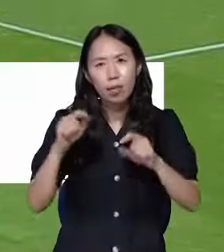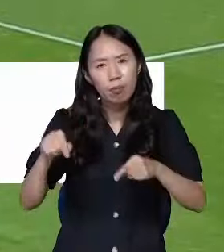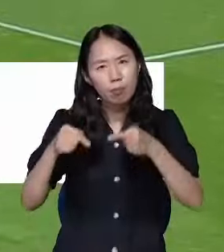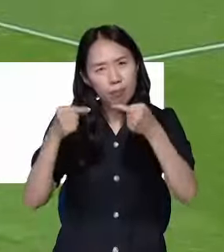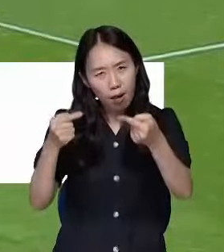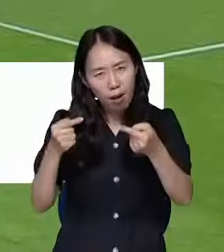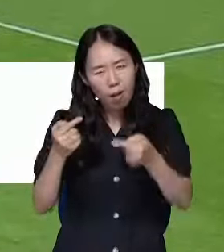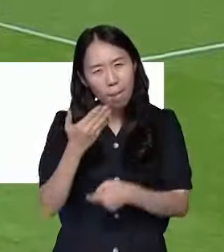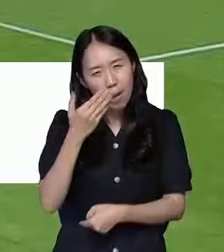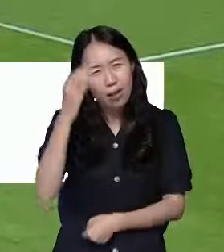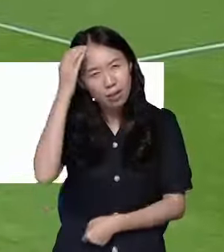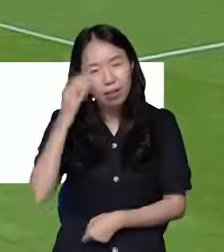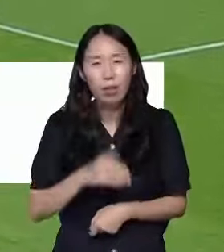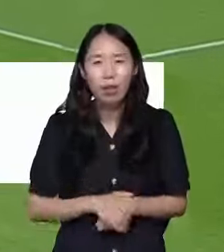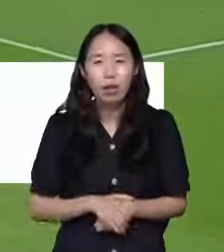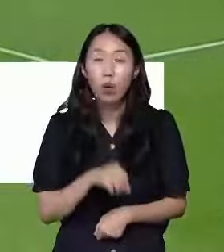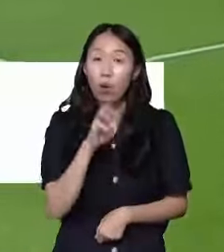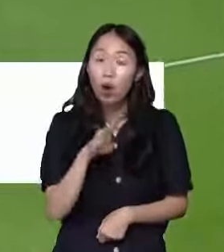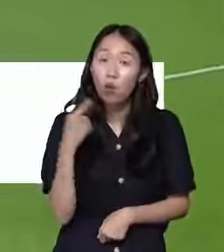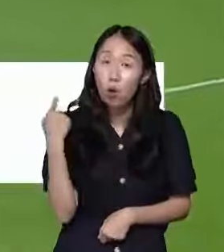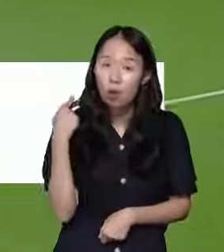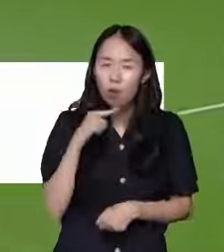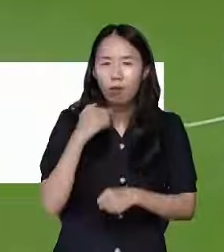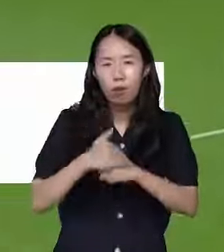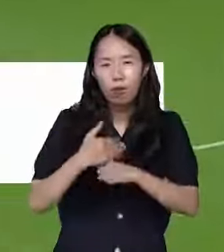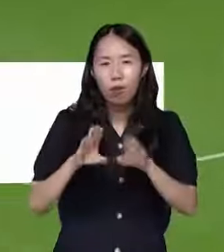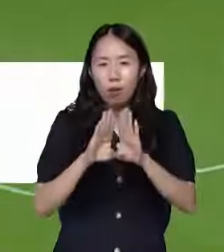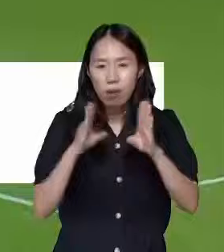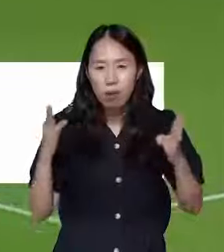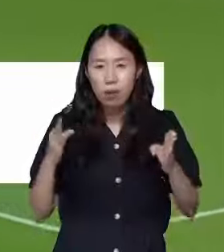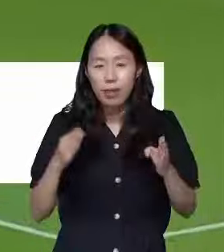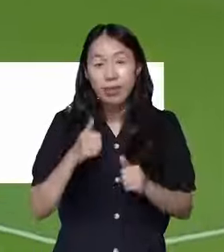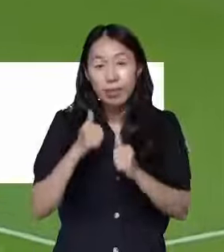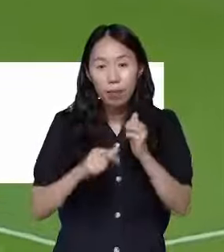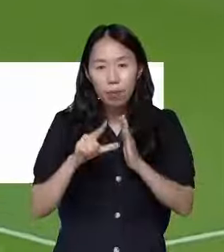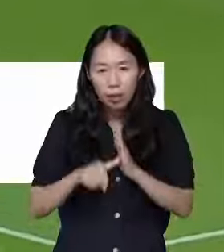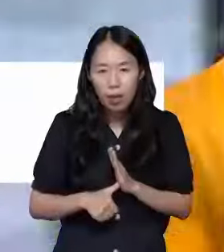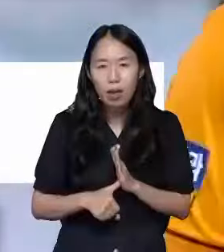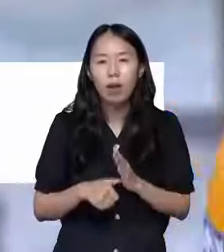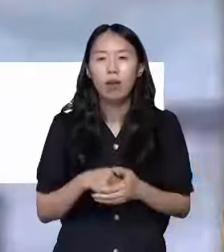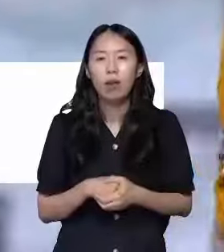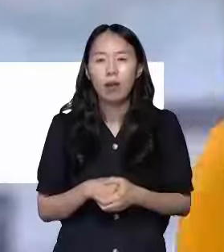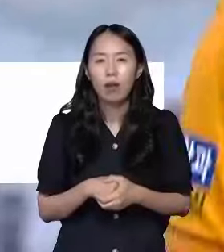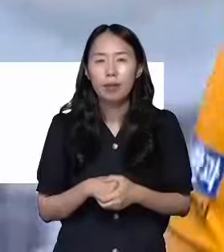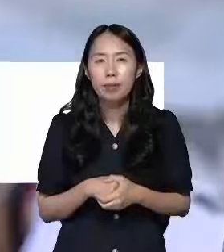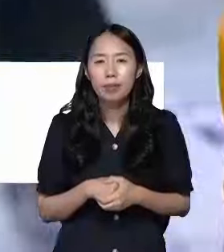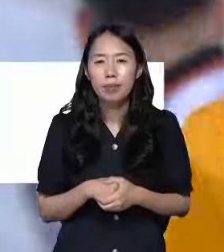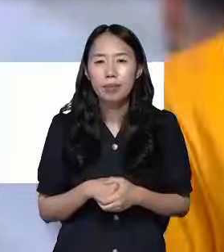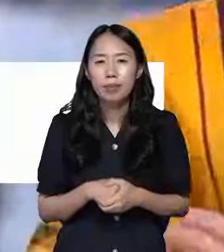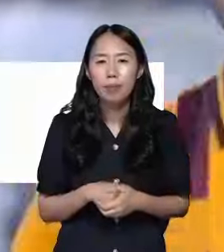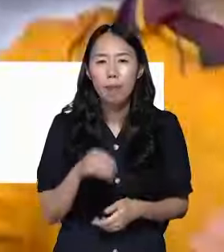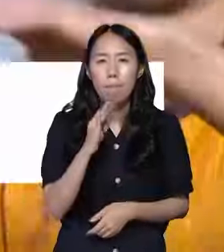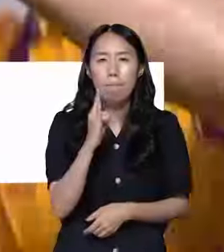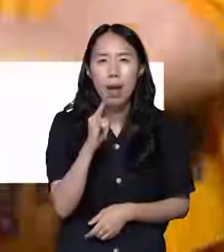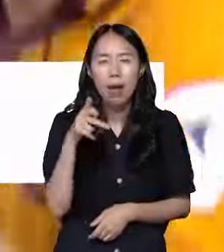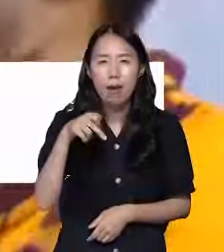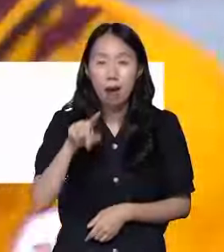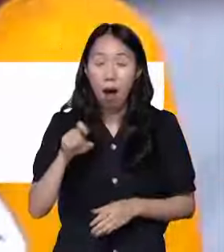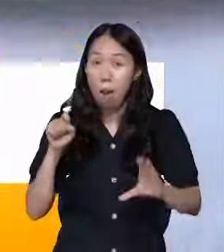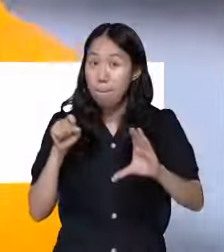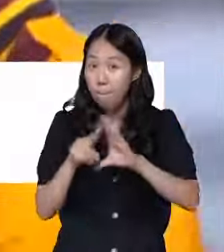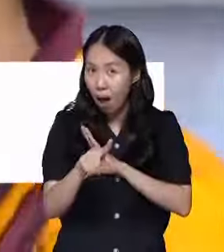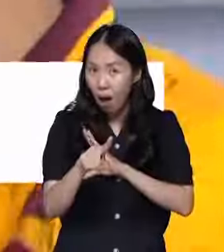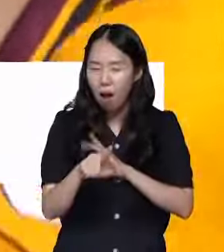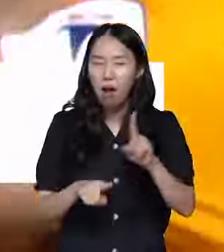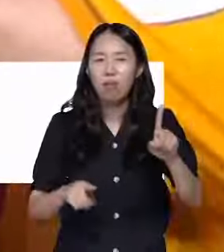더 다가갔습니다. 광주는 어제 대구에서 열린 K리그1 24라운드 원정 경기에서 백하의 프리킥